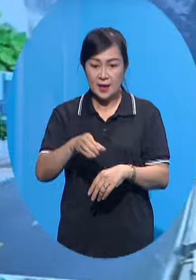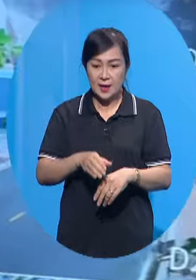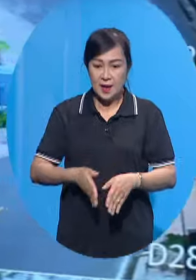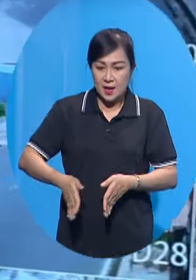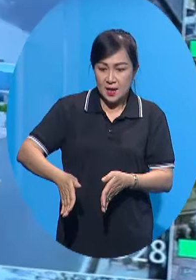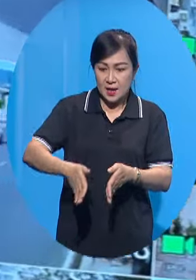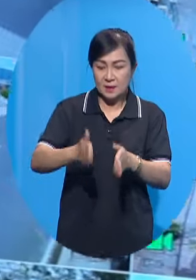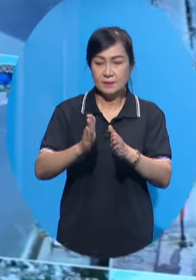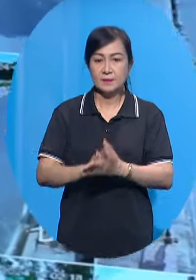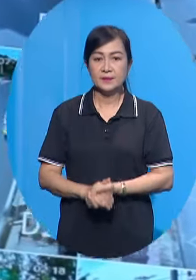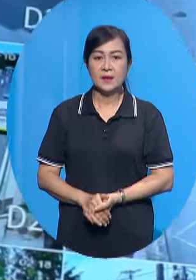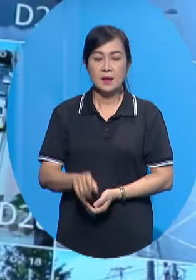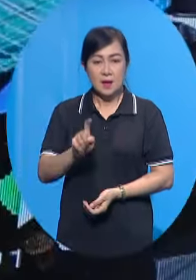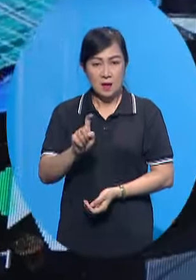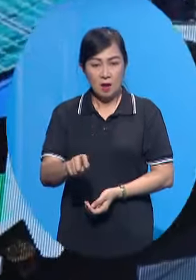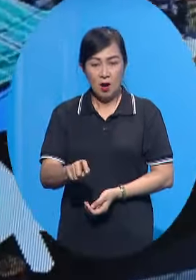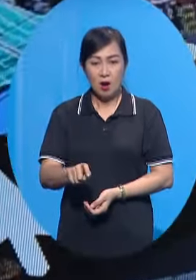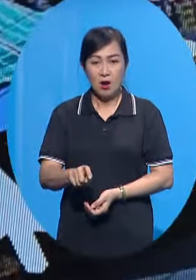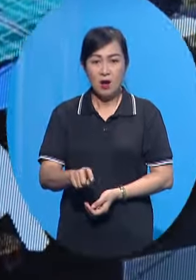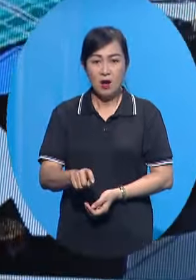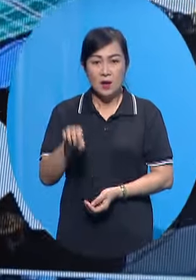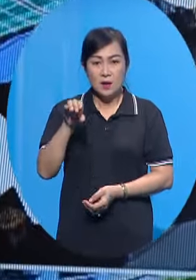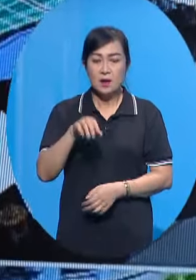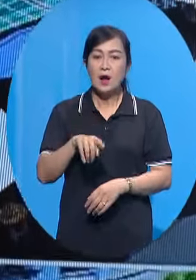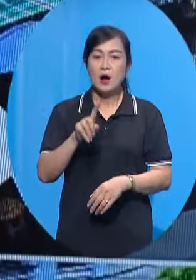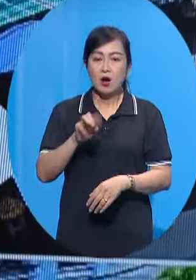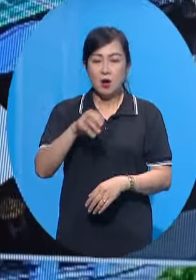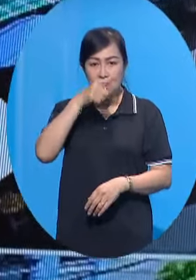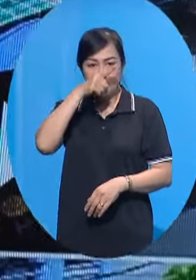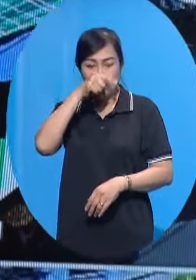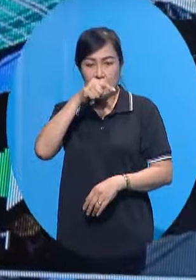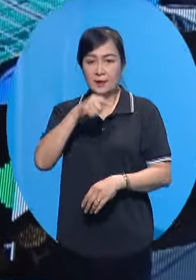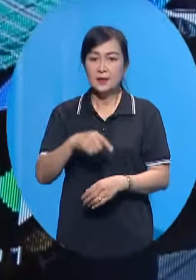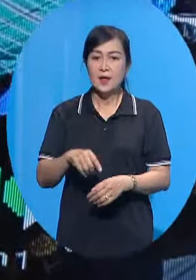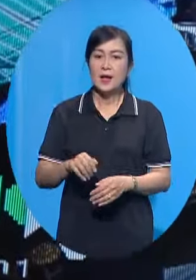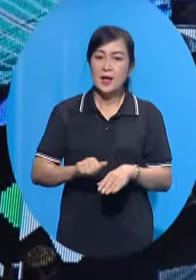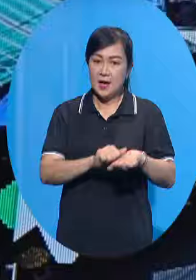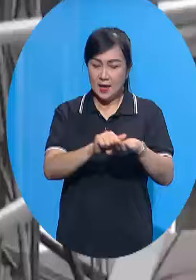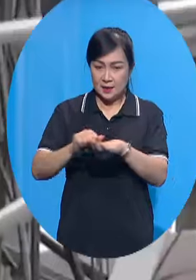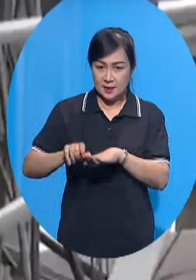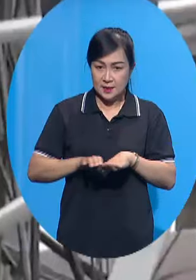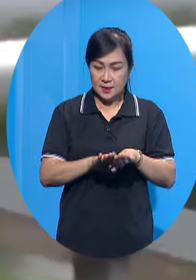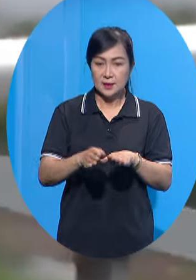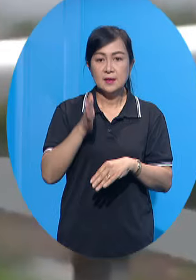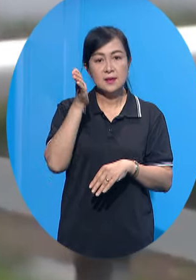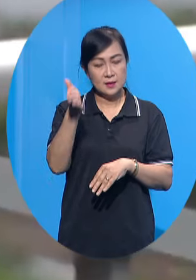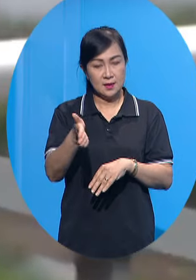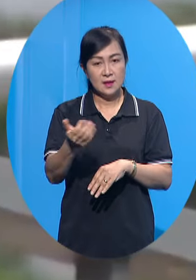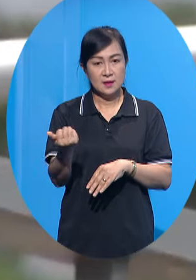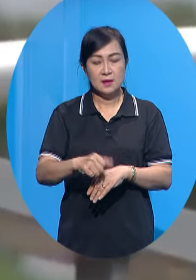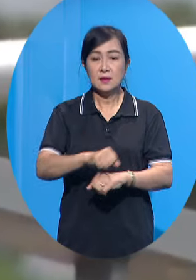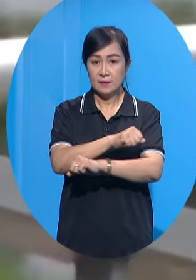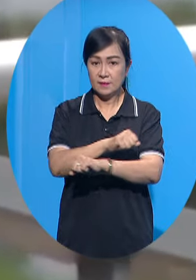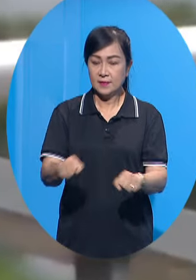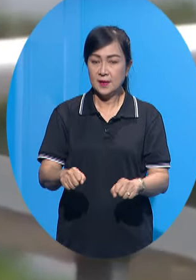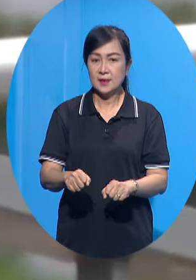các tuyến đường có cái nguy cơ tiềm ẩn rủi ro cao. Qua đó thì tình hình an ninh trật tự tới đây sẽ được giữ vững, cũng